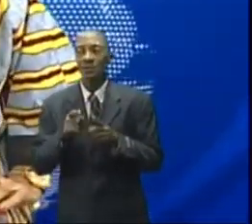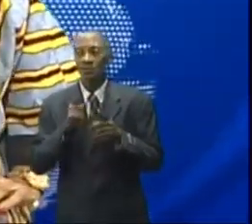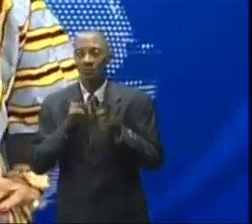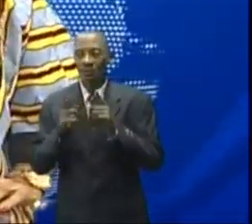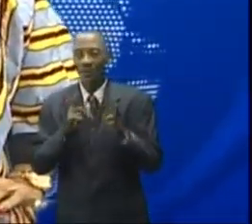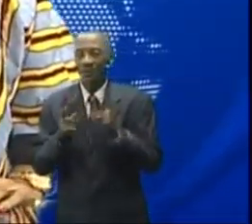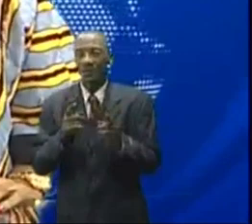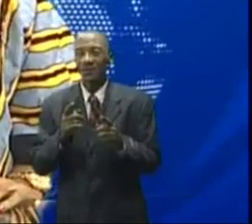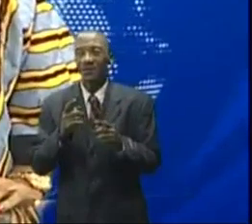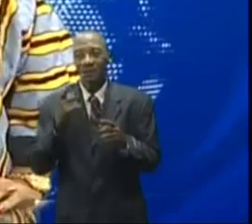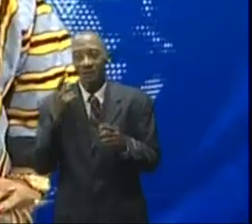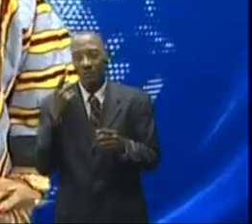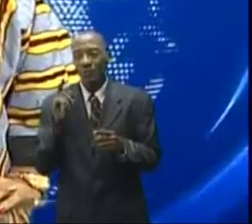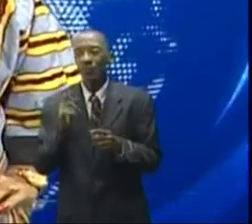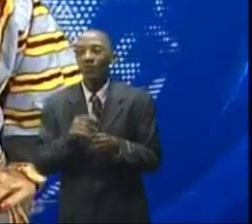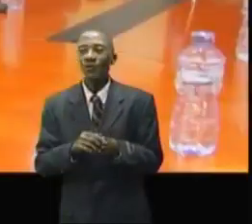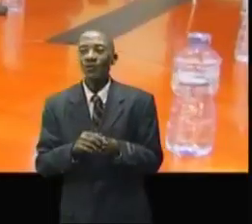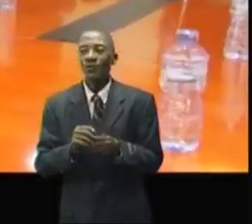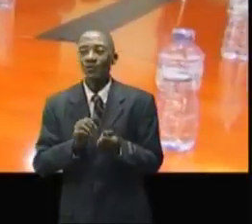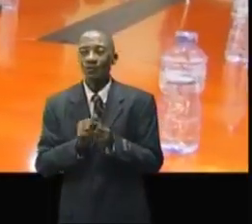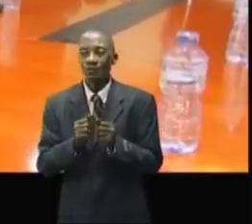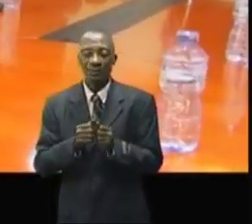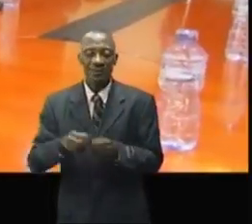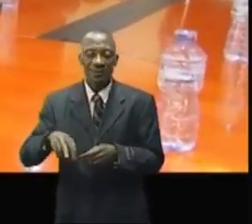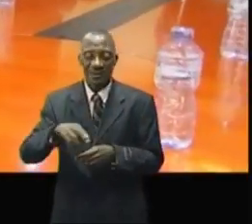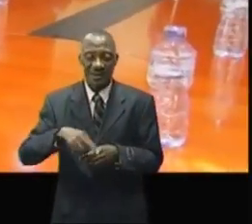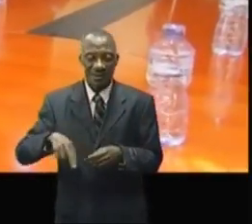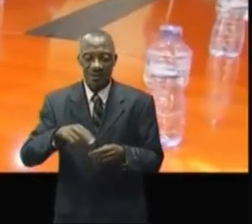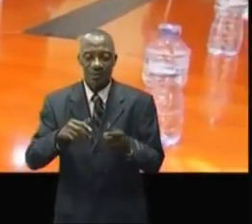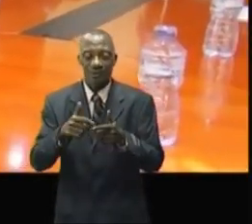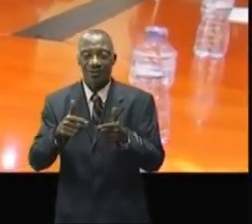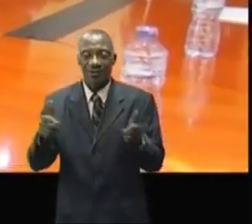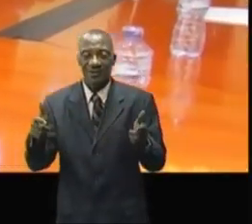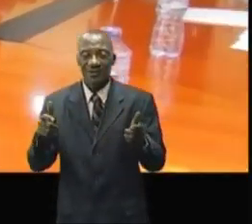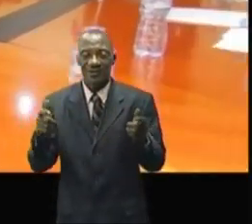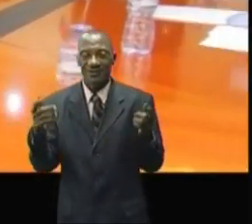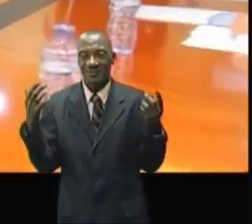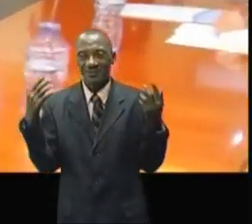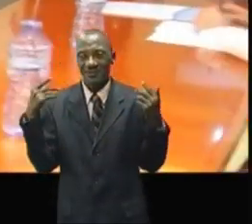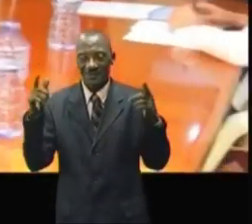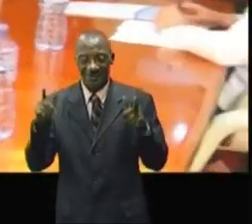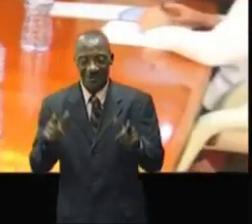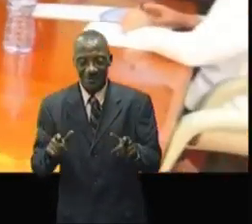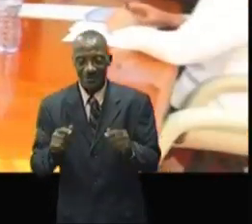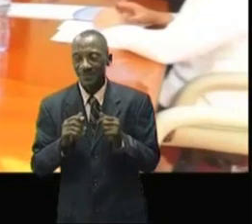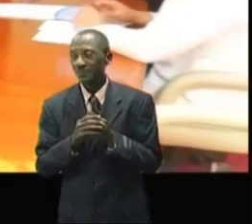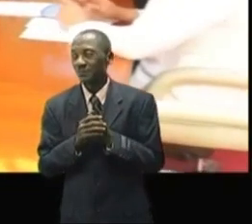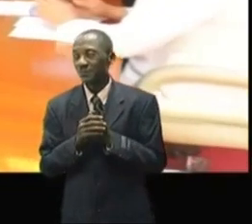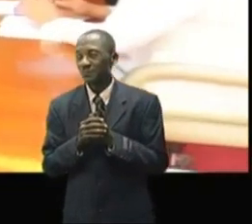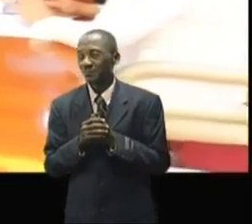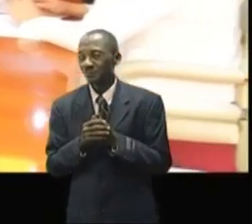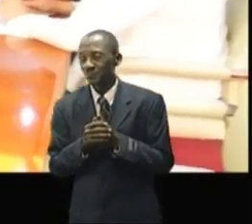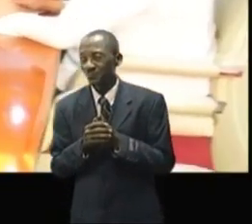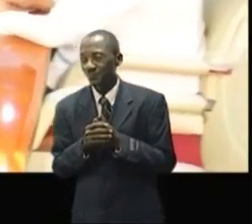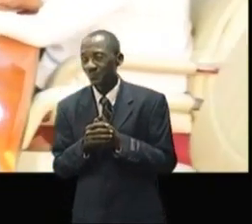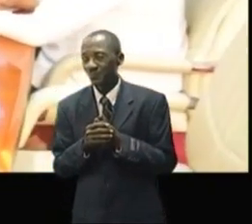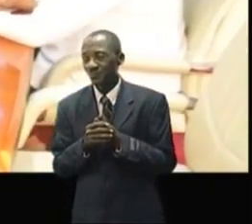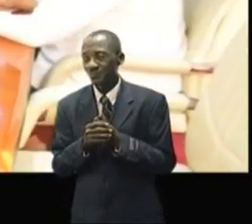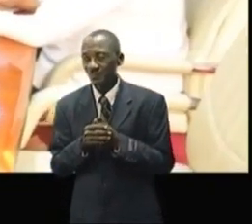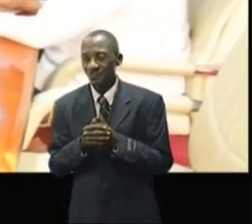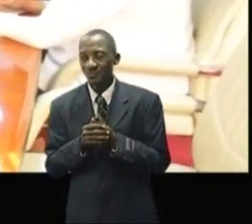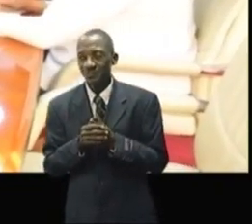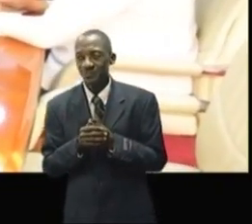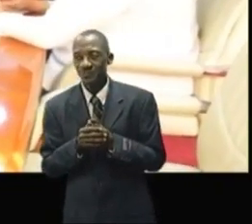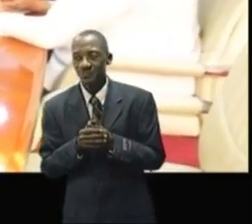Abeba. Suivez. La consolidation de l'accord cadre d'Addis Abeba pour le retour d'une paix durable dans l'est